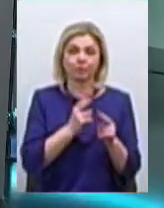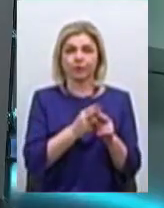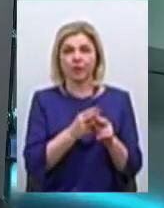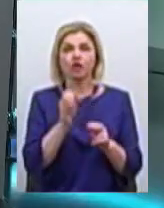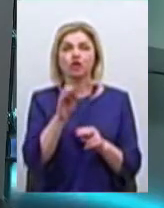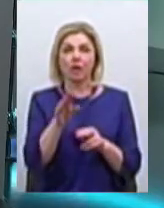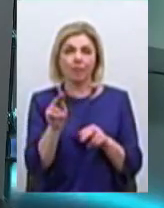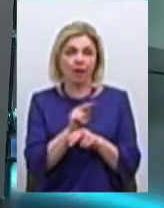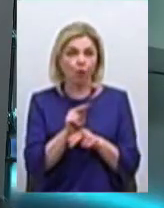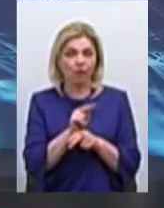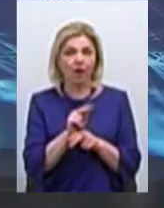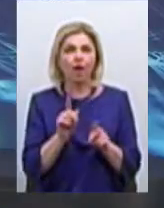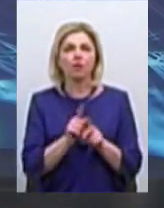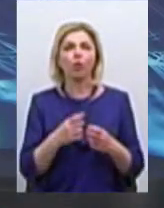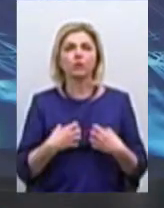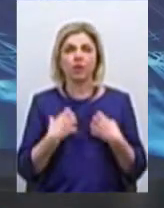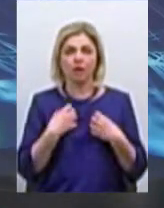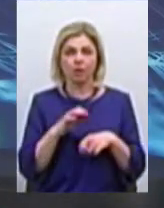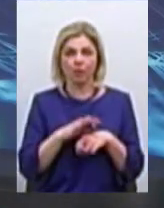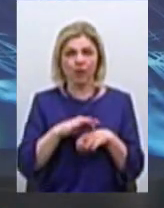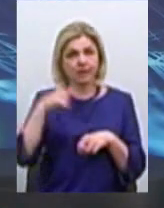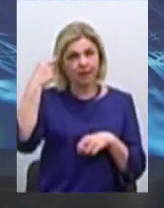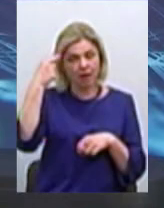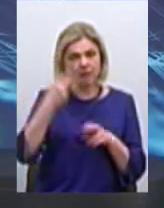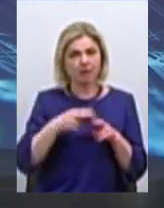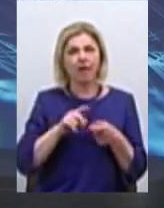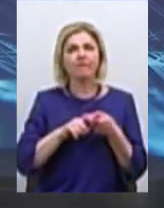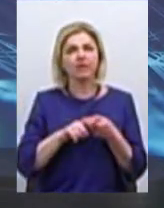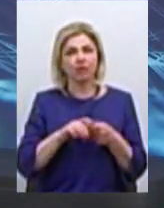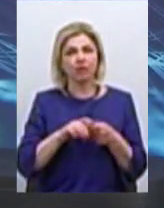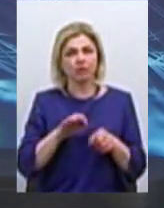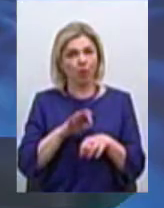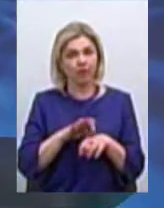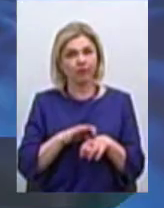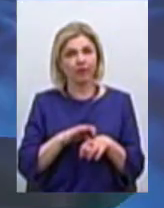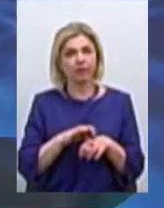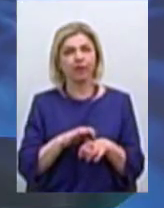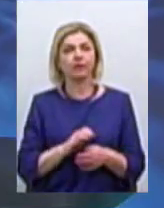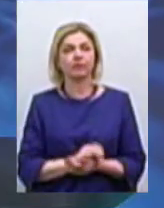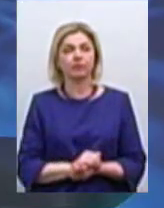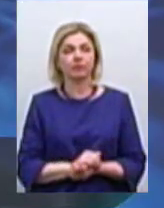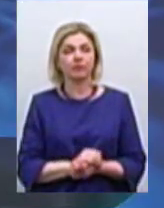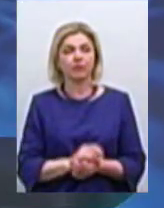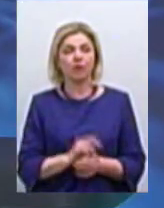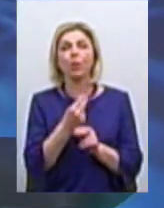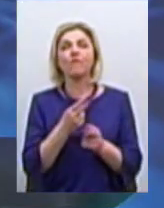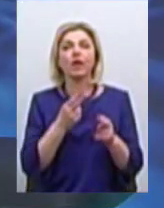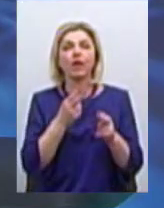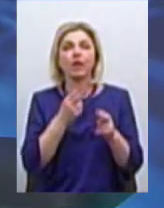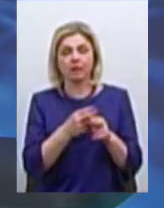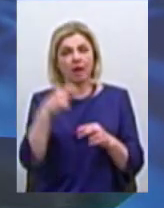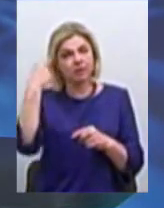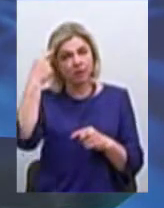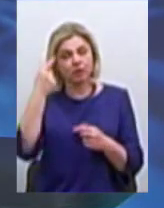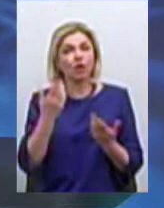лікувати. Таку страшну хворобу, як сказ, це інфекційне захворювання. І профілактика сказу.